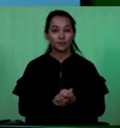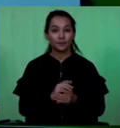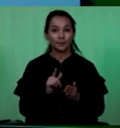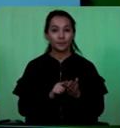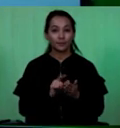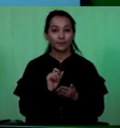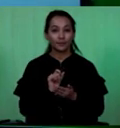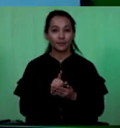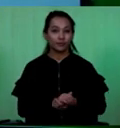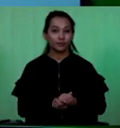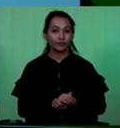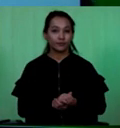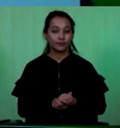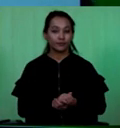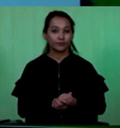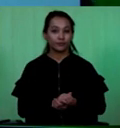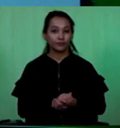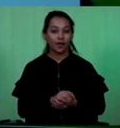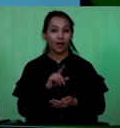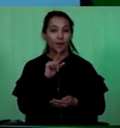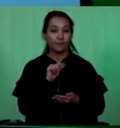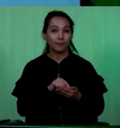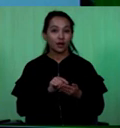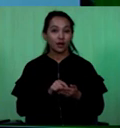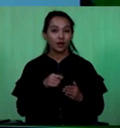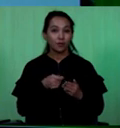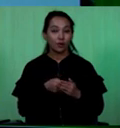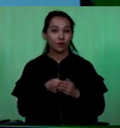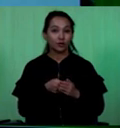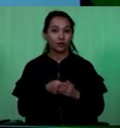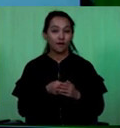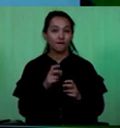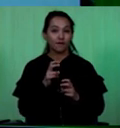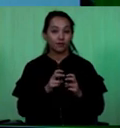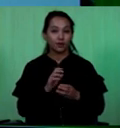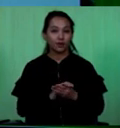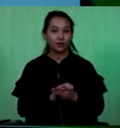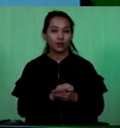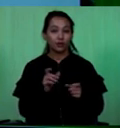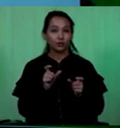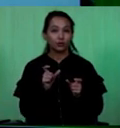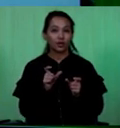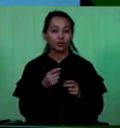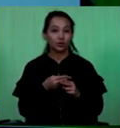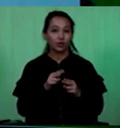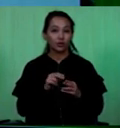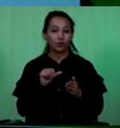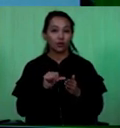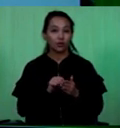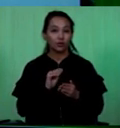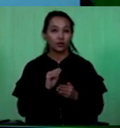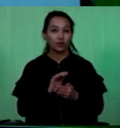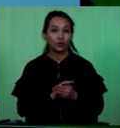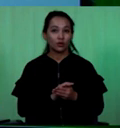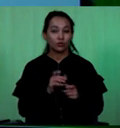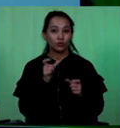7-chi masala. Paranda fabrikasi do'konlarga 6000 dona tuxum yetkazib berish kerak. Har